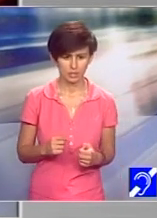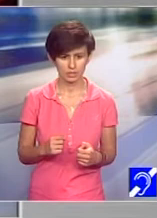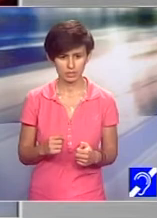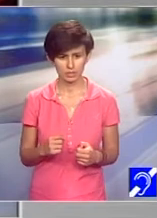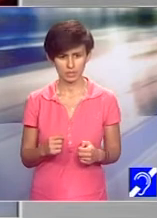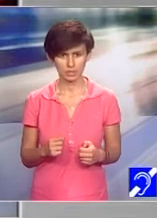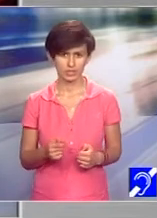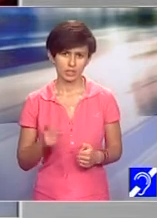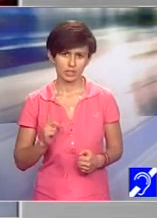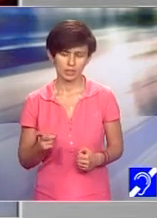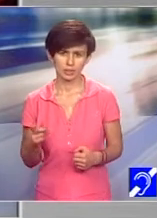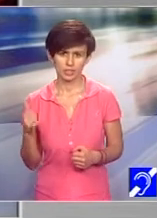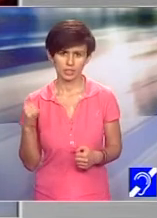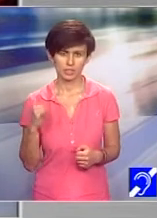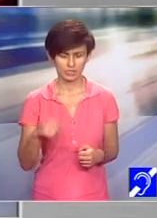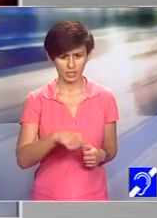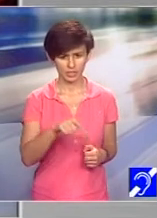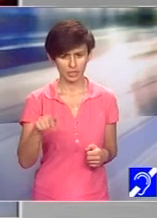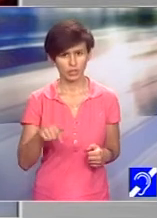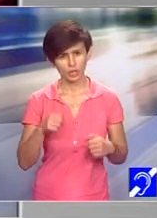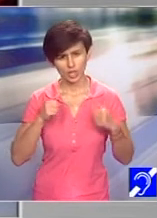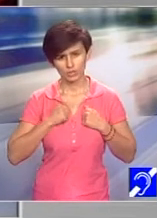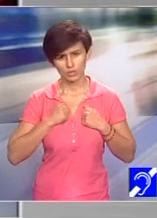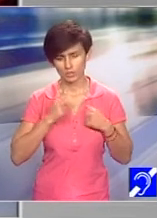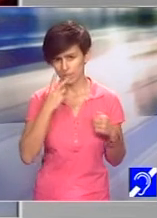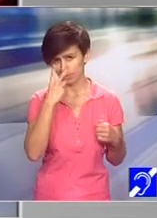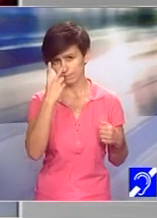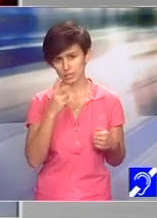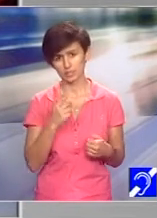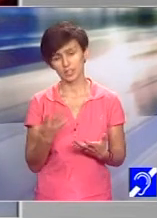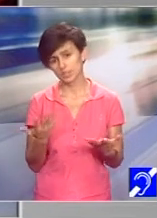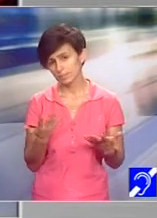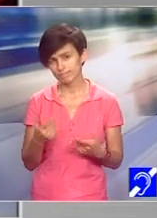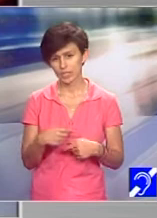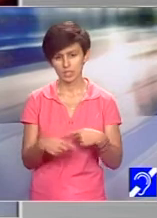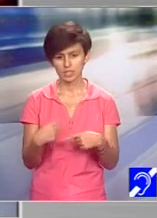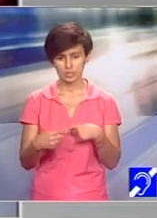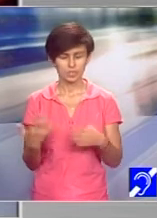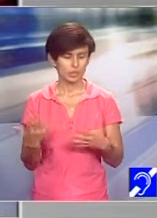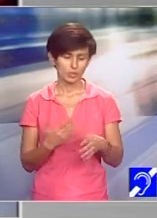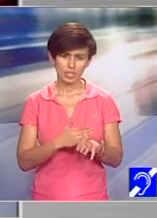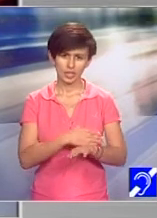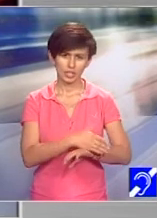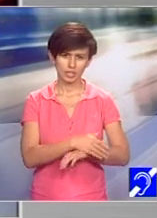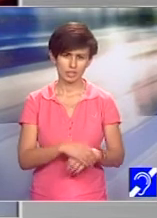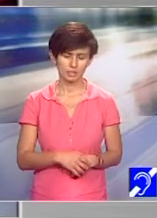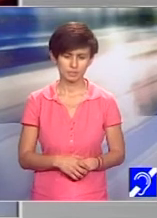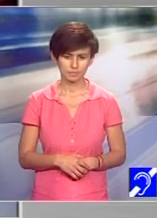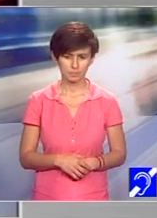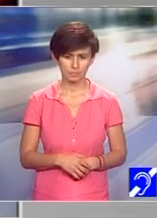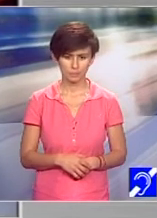vină la noi ca și voluntari să vadă în ce anume intră, în ce sistem intră. câteva luni, e